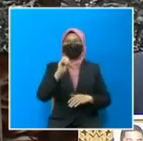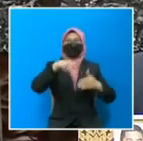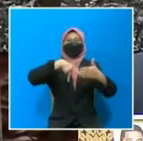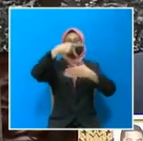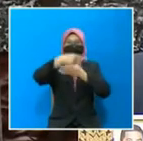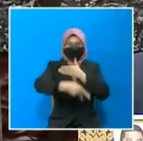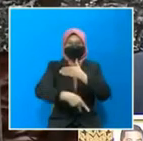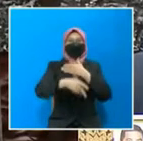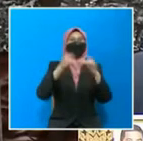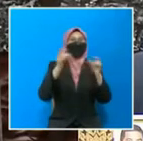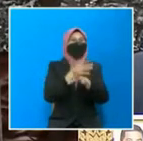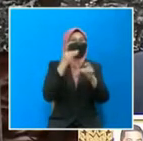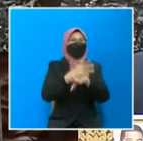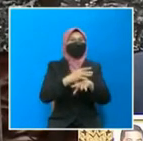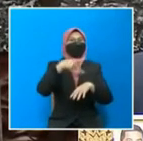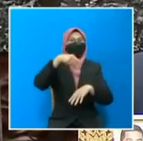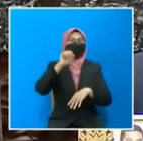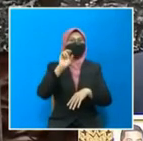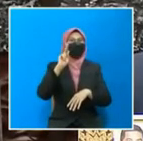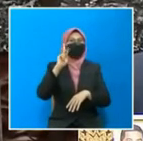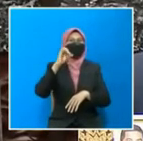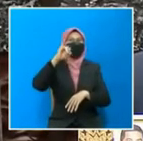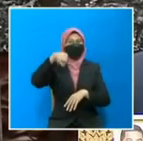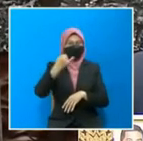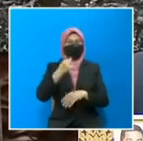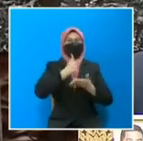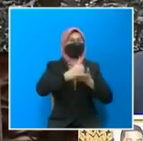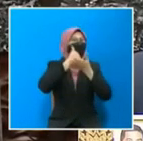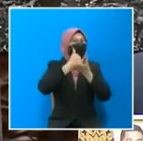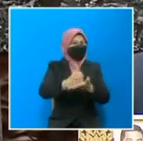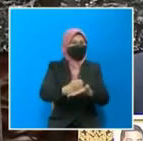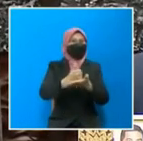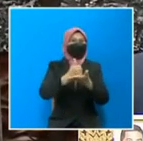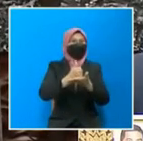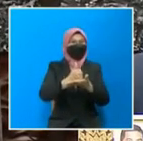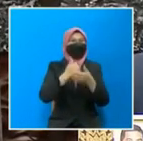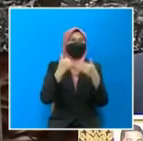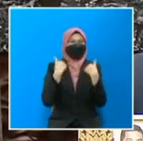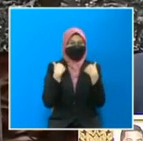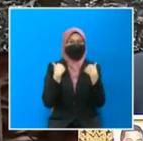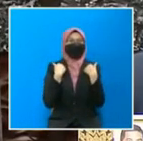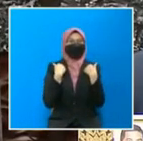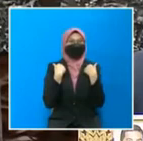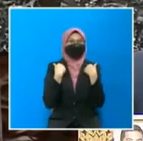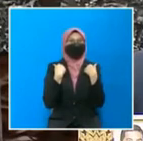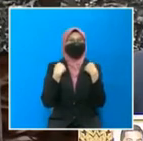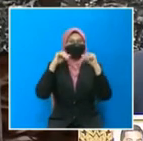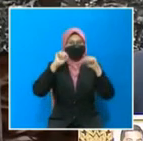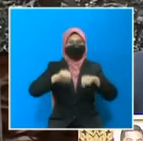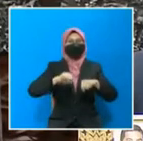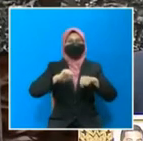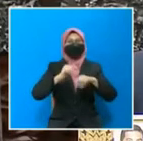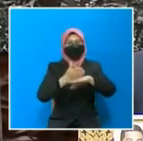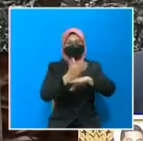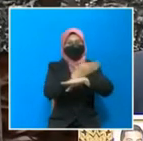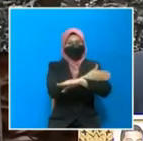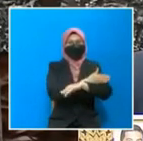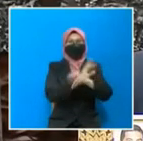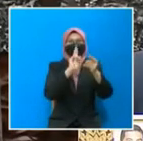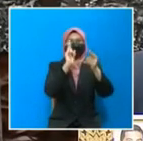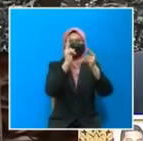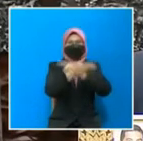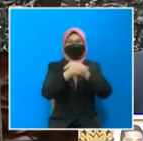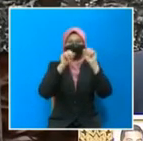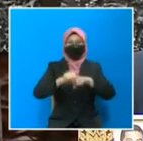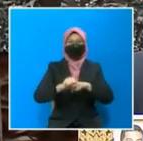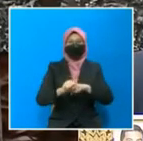dan inisiatif melalui pakej-pakej bantuan, masih terdapat ruang untuk penambahbaikan. Memandang ke hadapan, insya-Allah